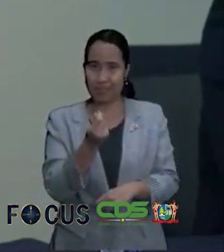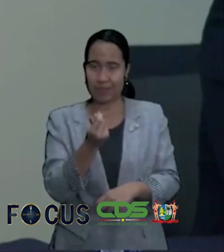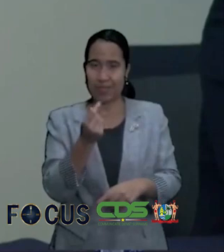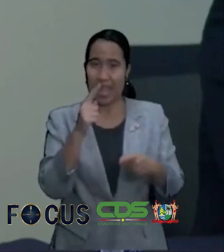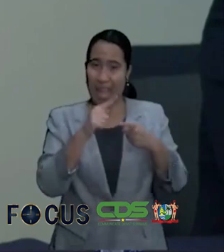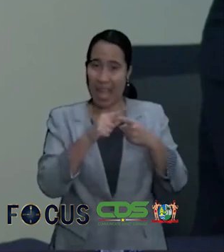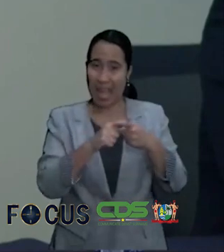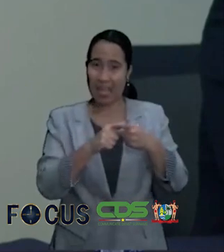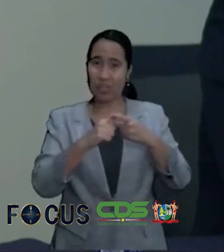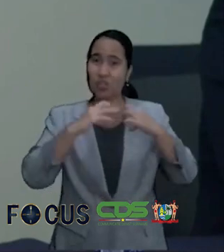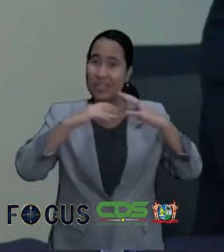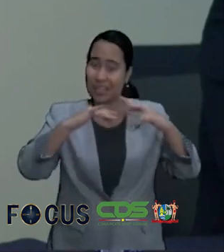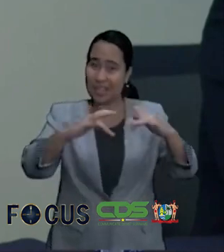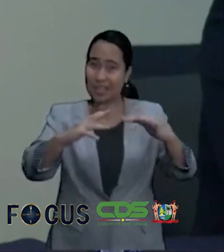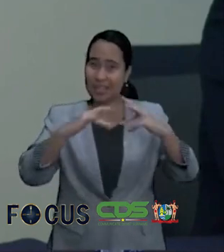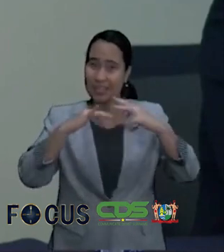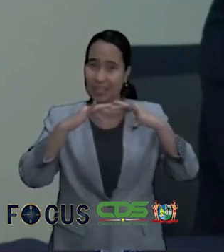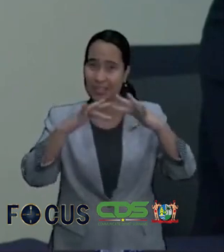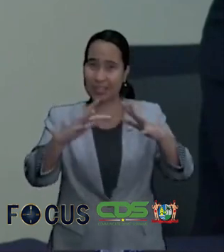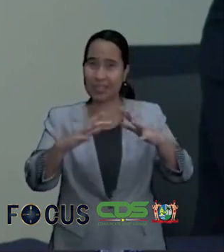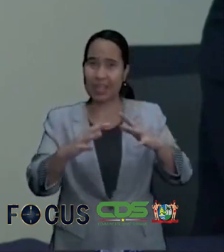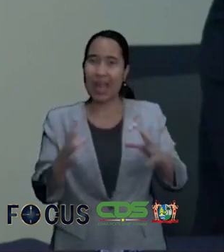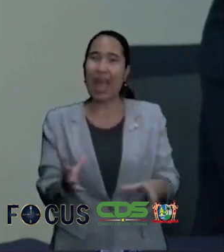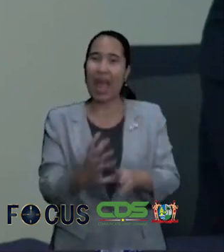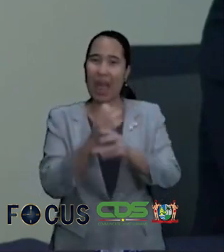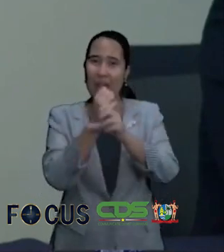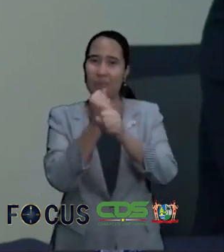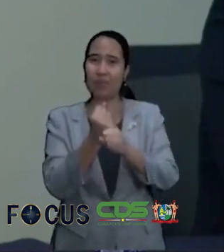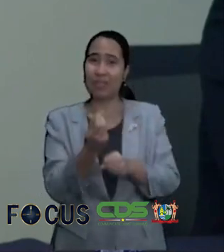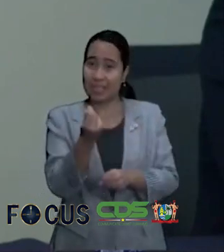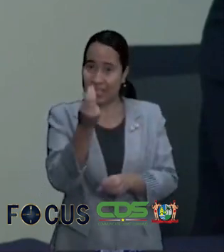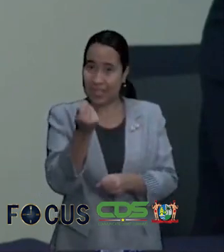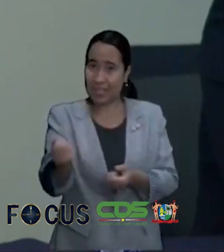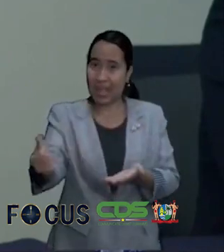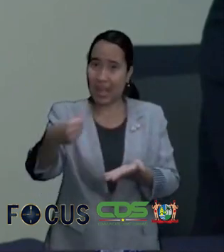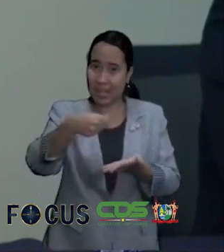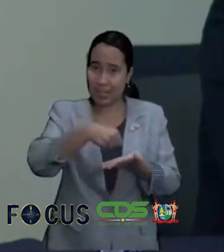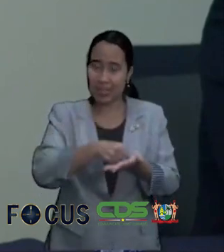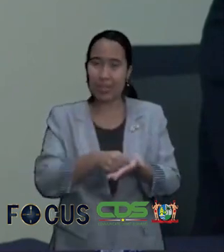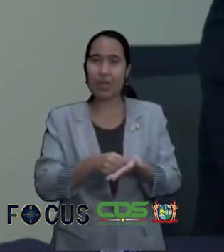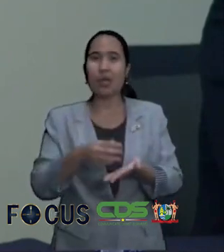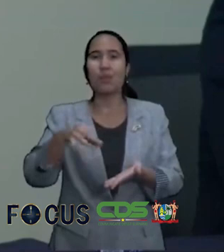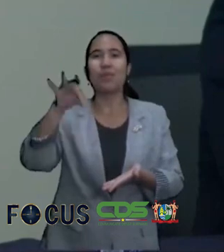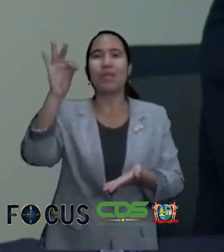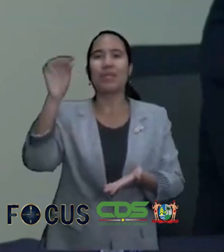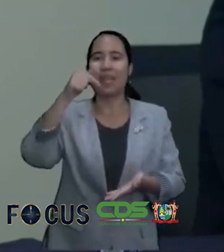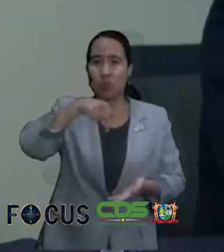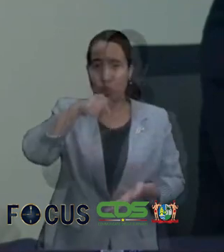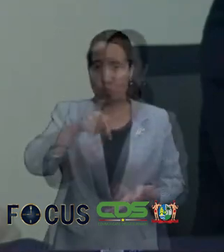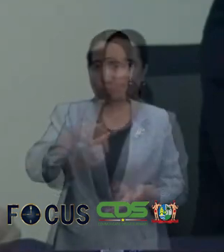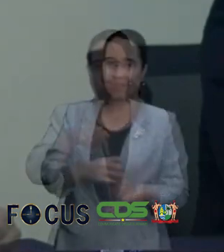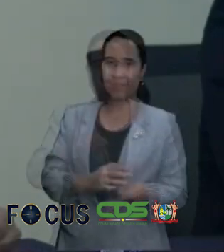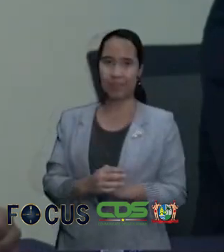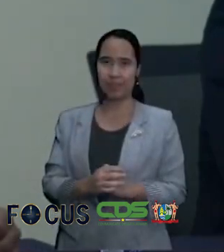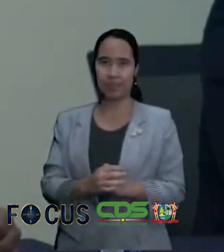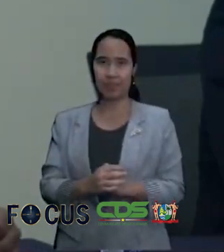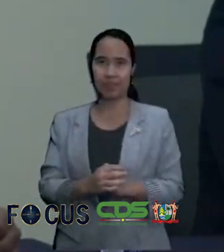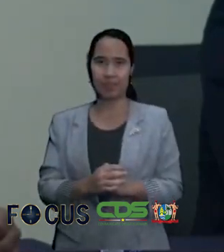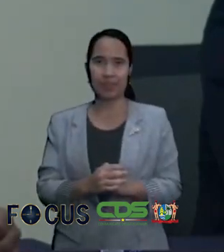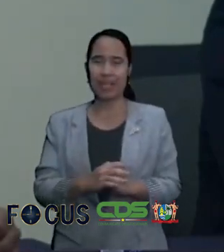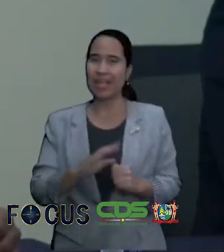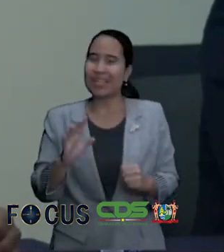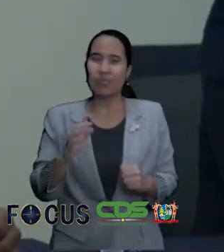en zorgen dat de opvang via subsidies beter loopt dan wat nu gebeurt. Het is